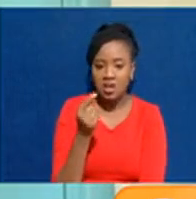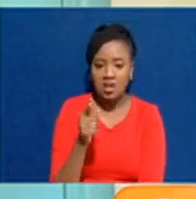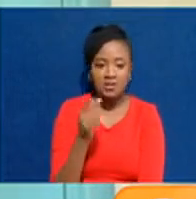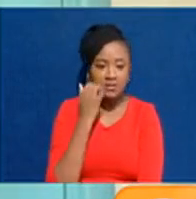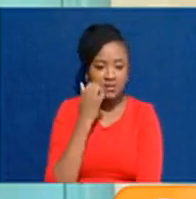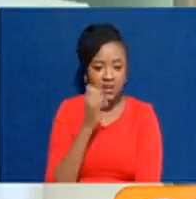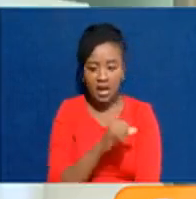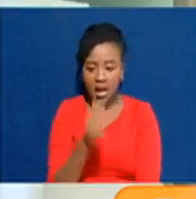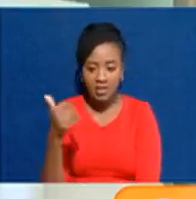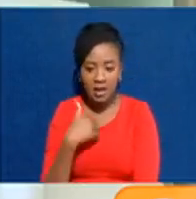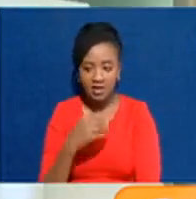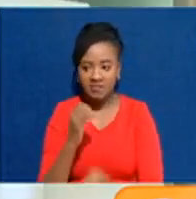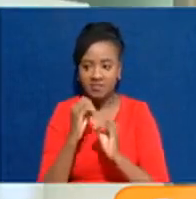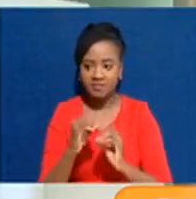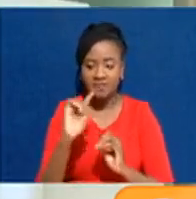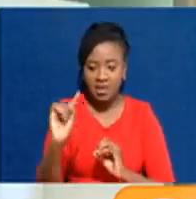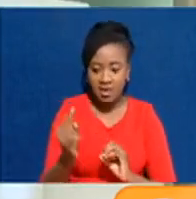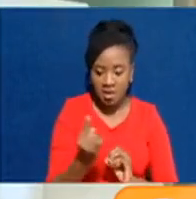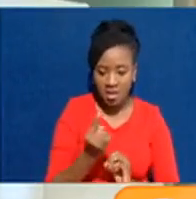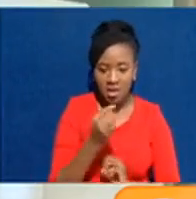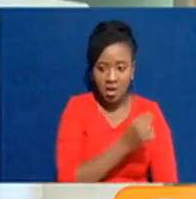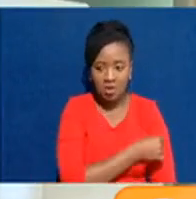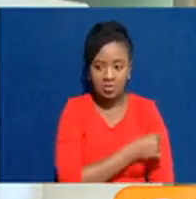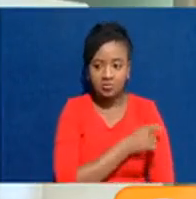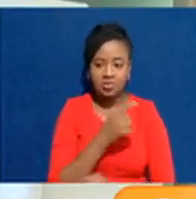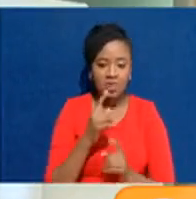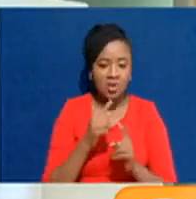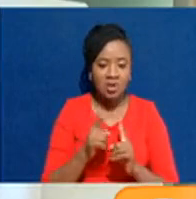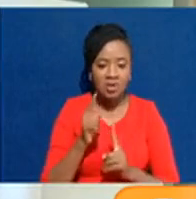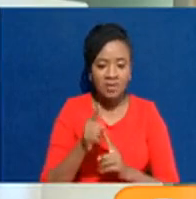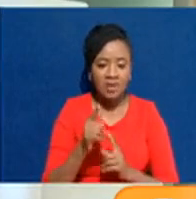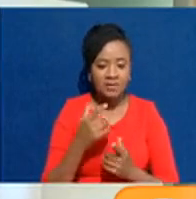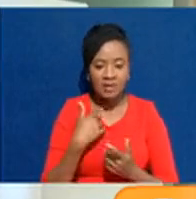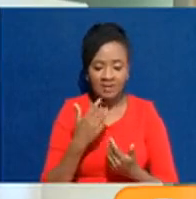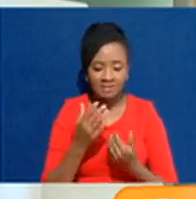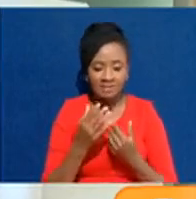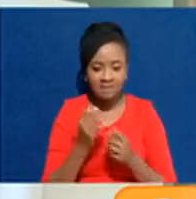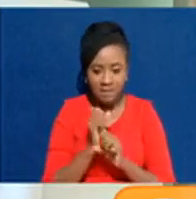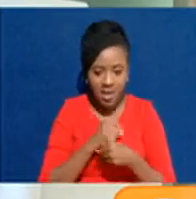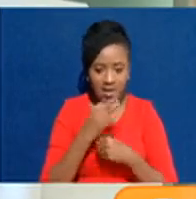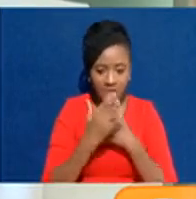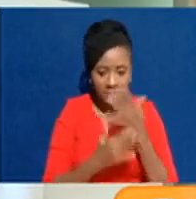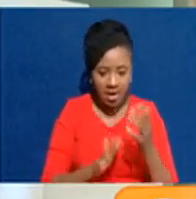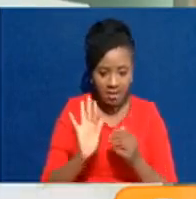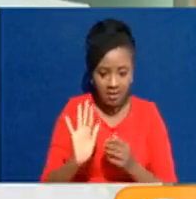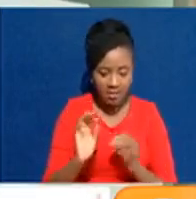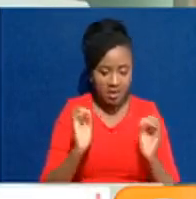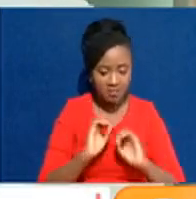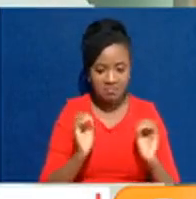shida yote. Alikuja kwetu akiwa hategemezi damu kamwe, na ni kwa sababu uroto